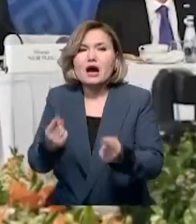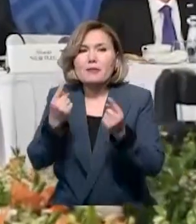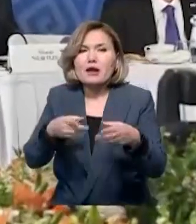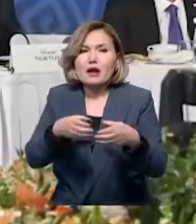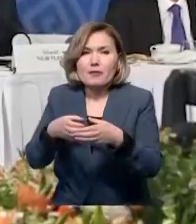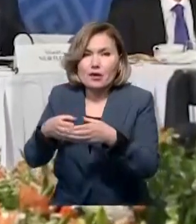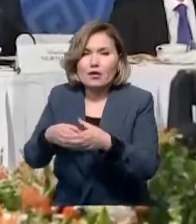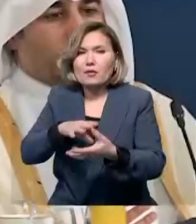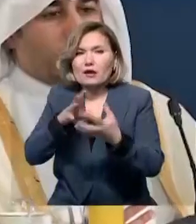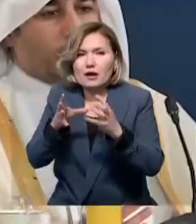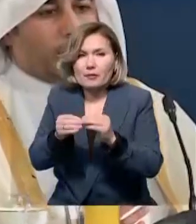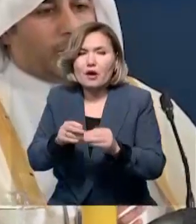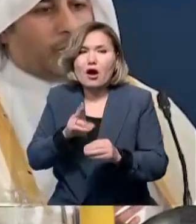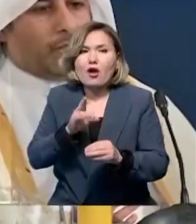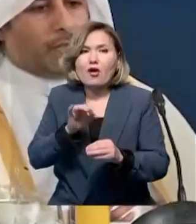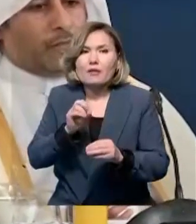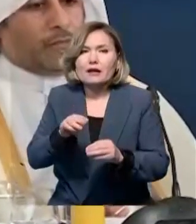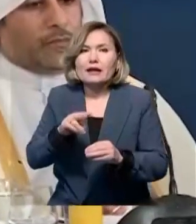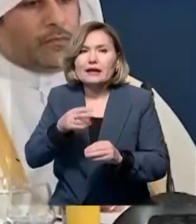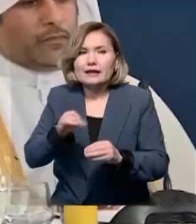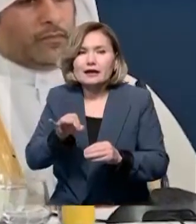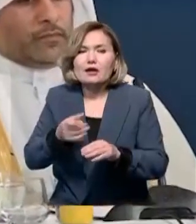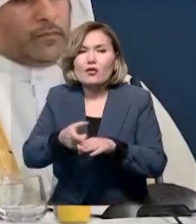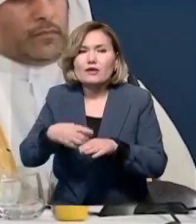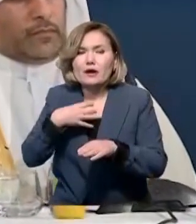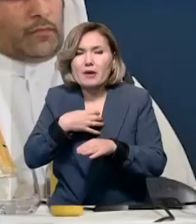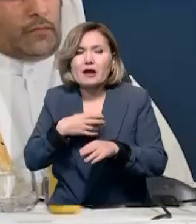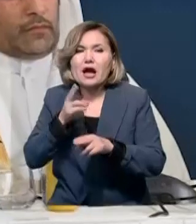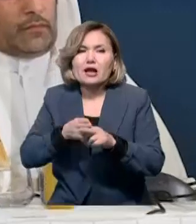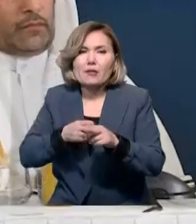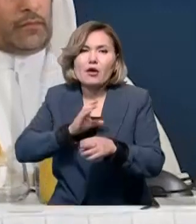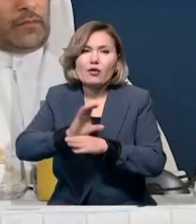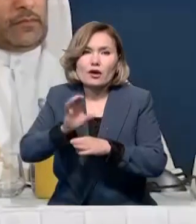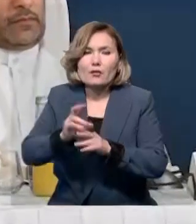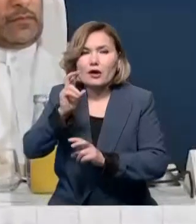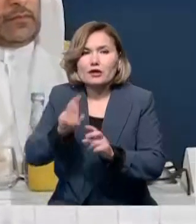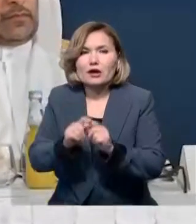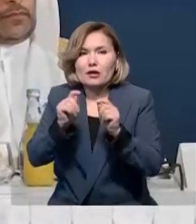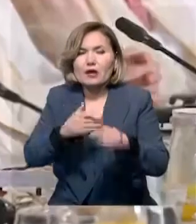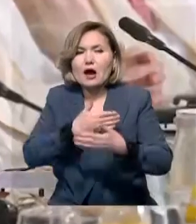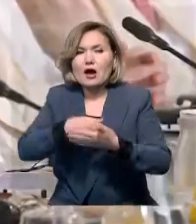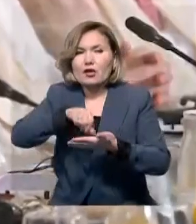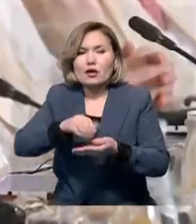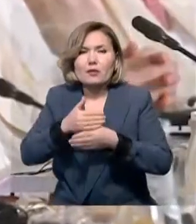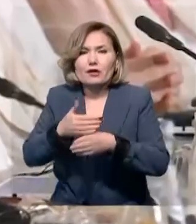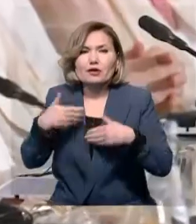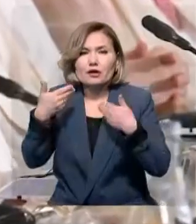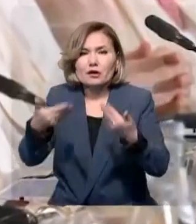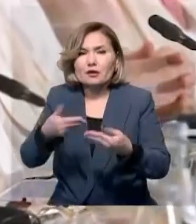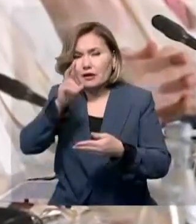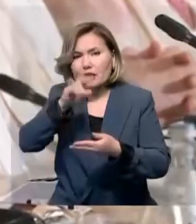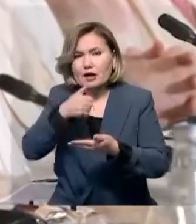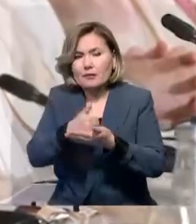ірі компанияларға кобальт, литий және басқа да маңызды шикізаттарды өндіру және өңдеу ісіне атсалысу ұсынылды. Бұдан